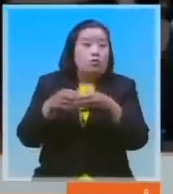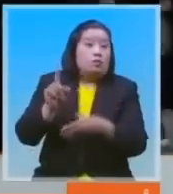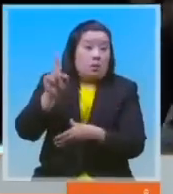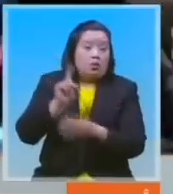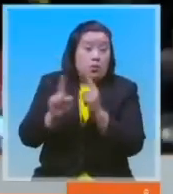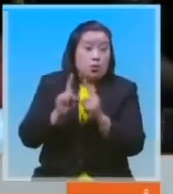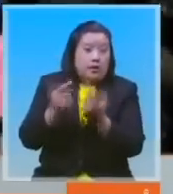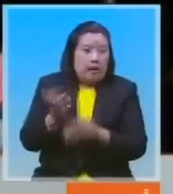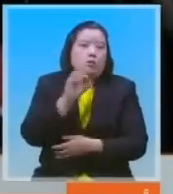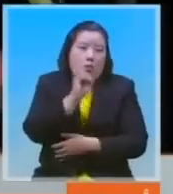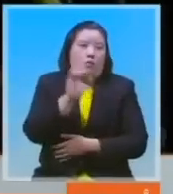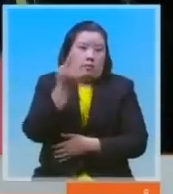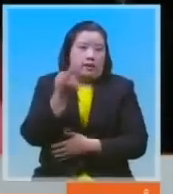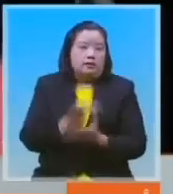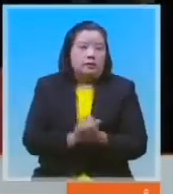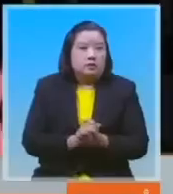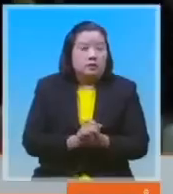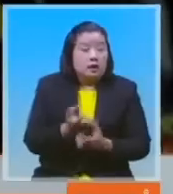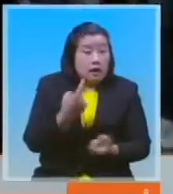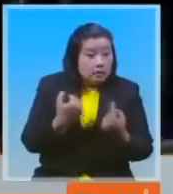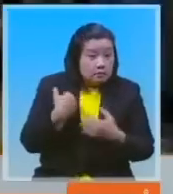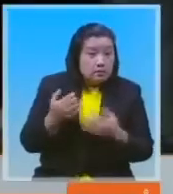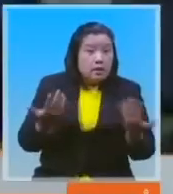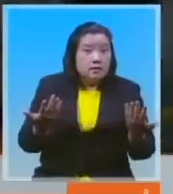ก็นี่เราจะถามไหมครับ